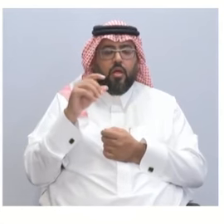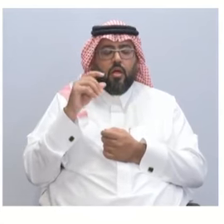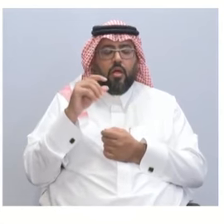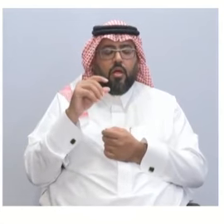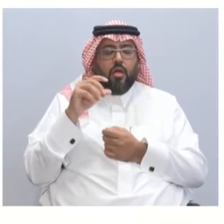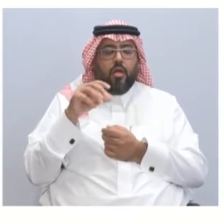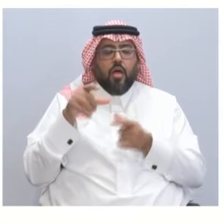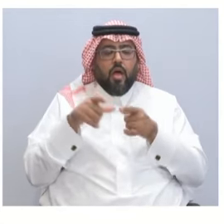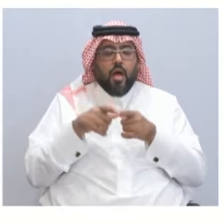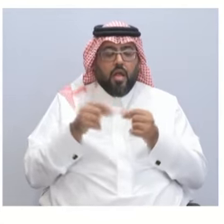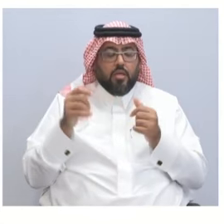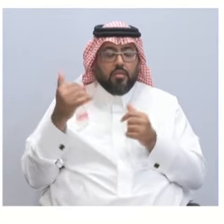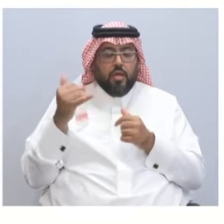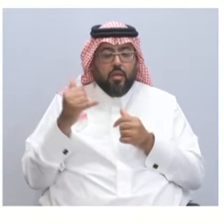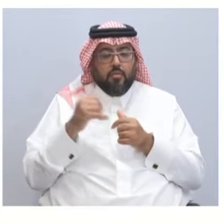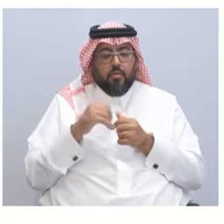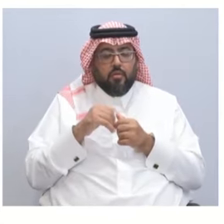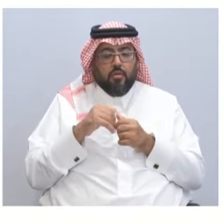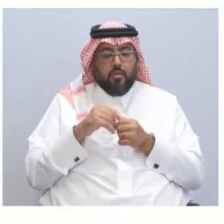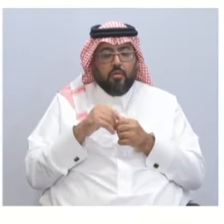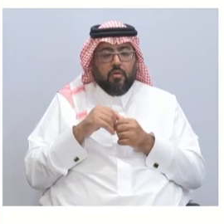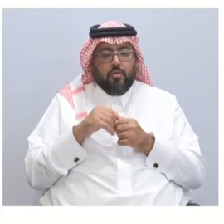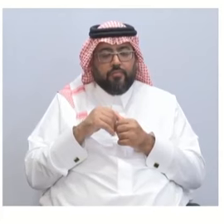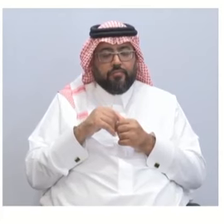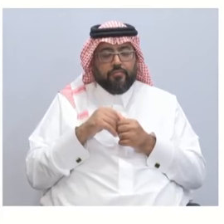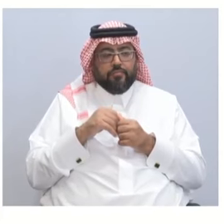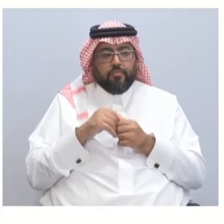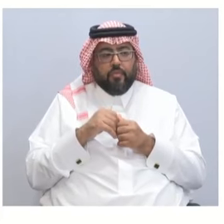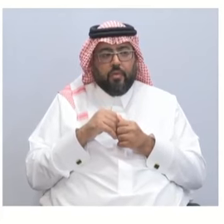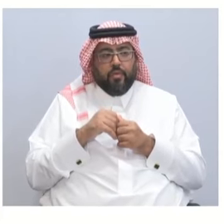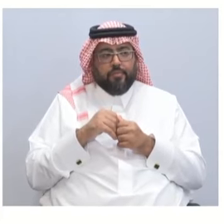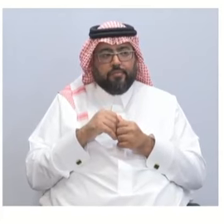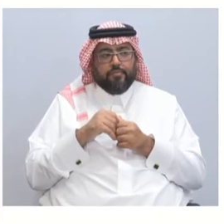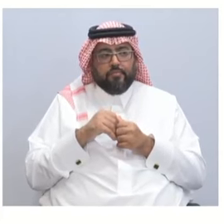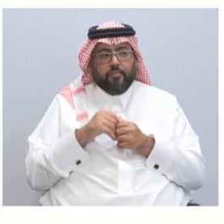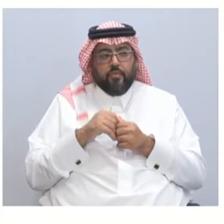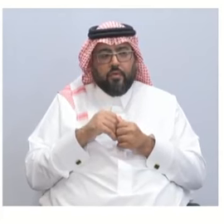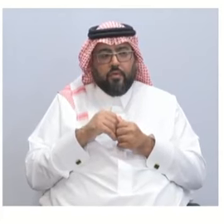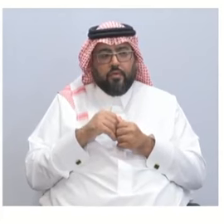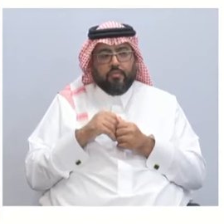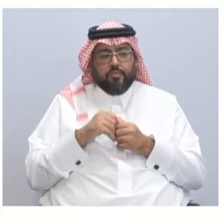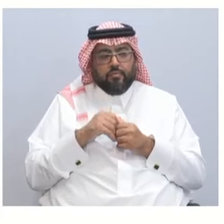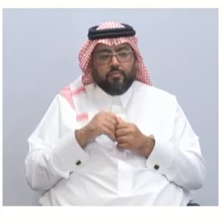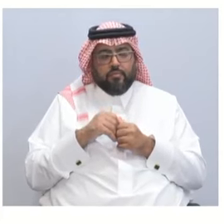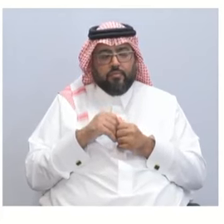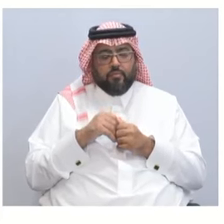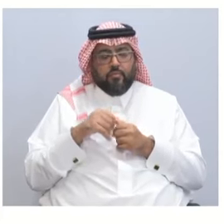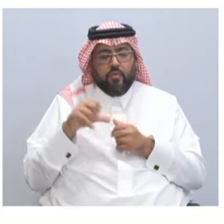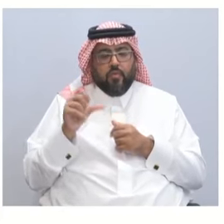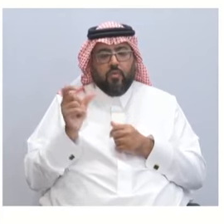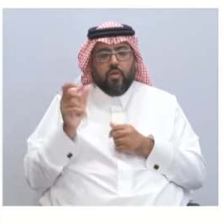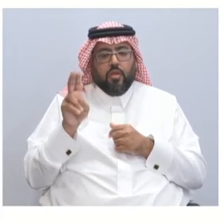العربي التكامل والتعاون هو سمتان من سمات دول الخليج عربي